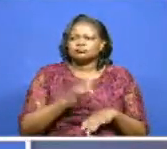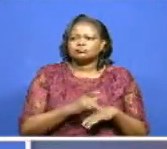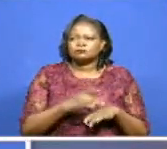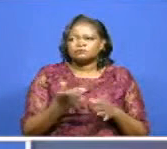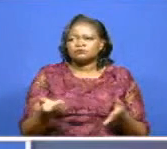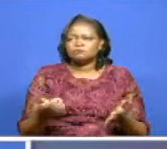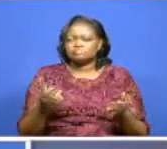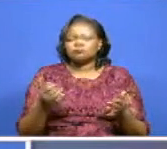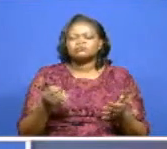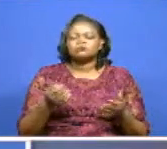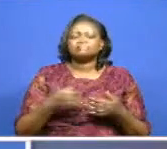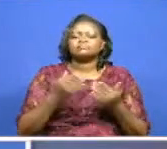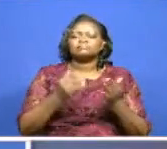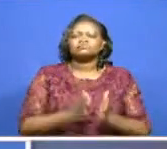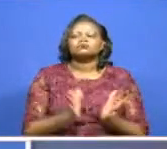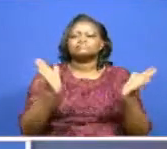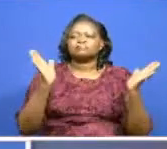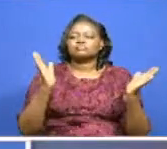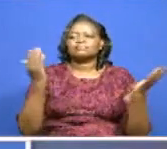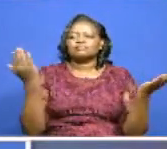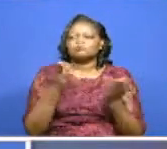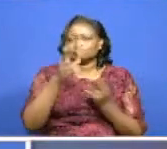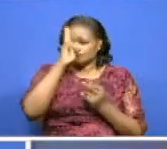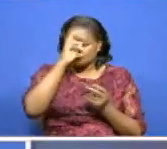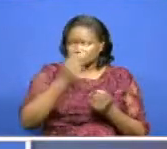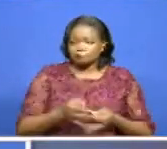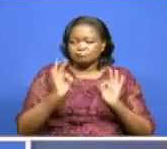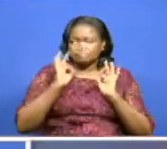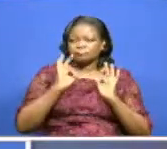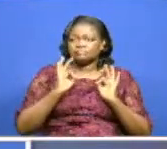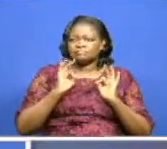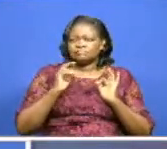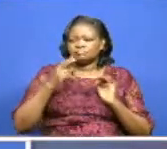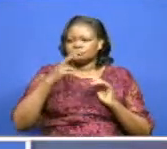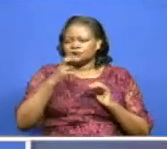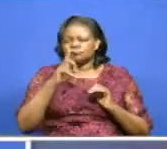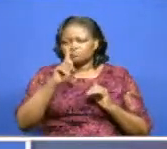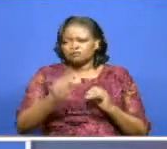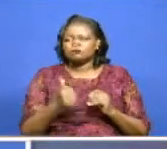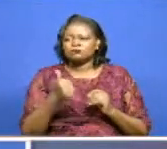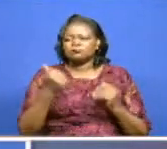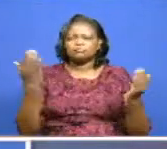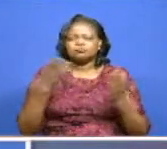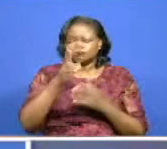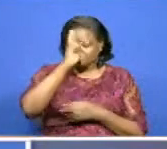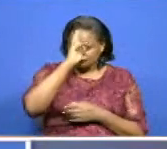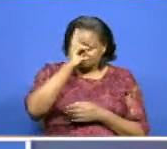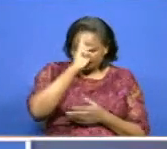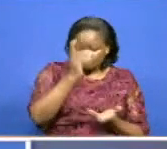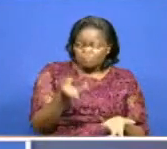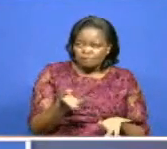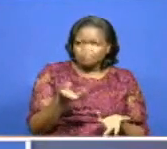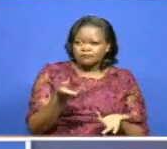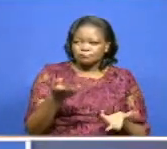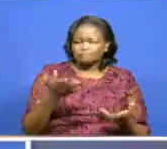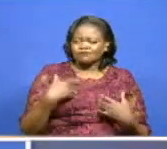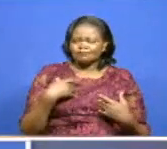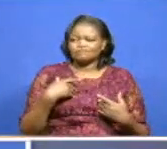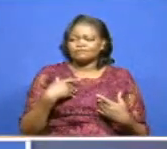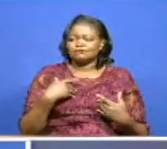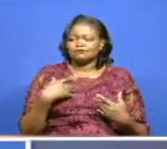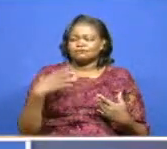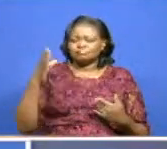the public domain, where police officers have shot one another, where police officers have manhandled the